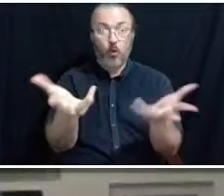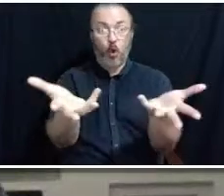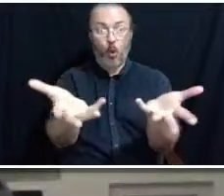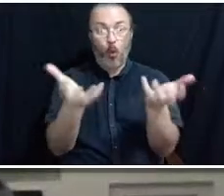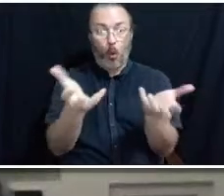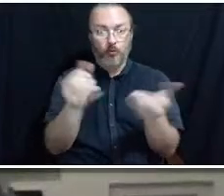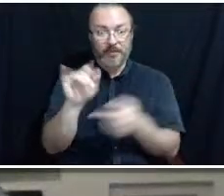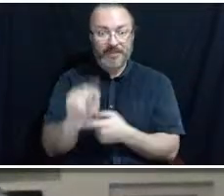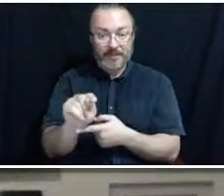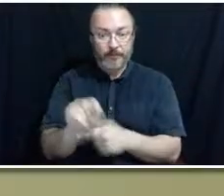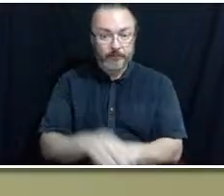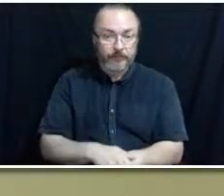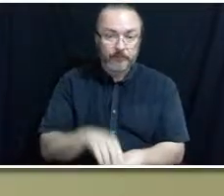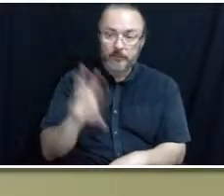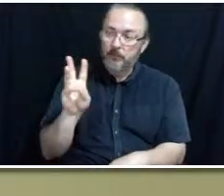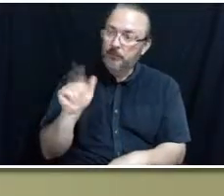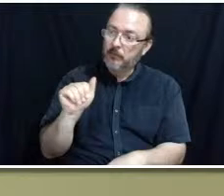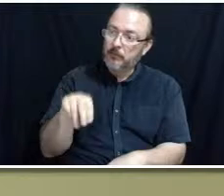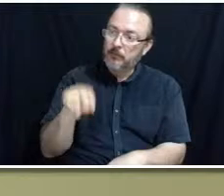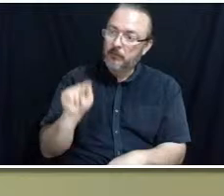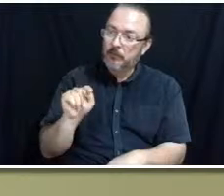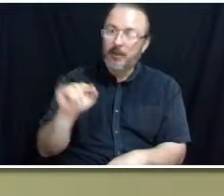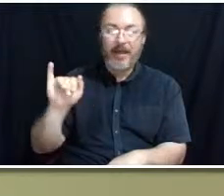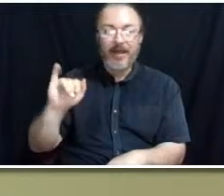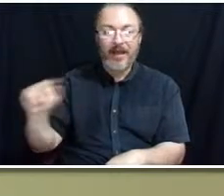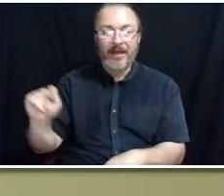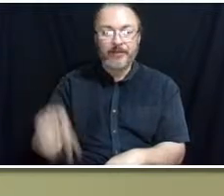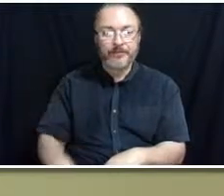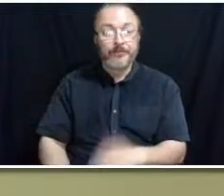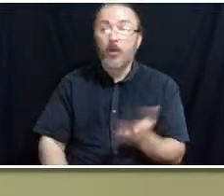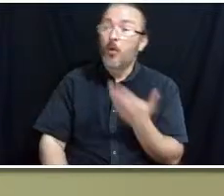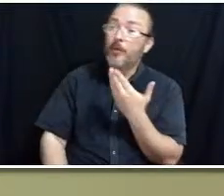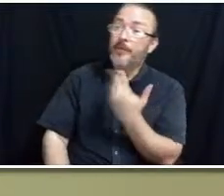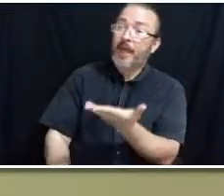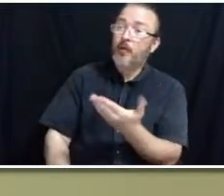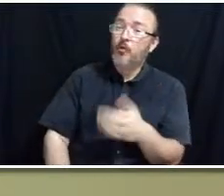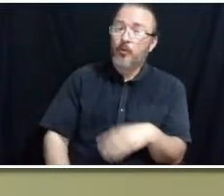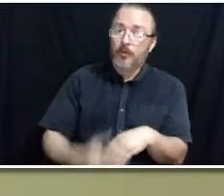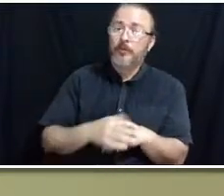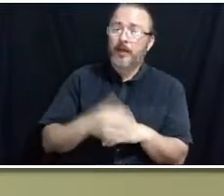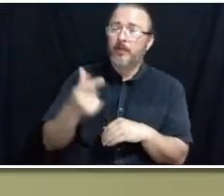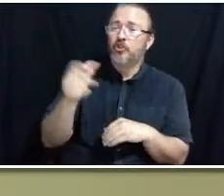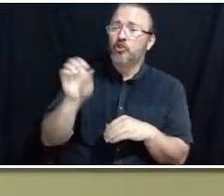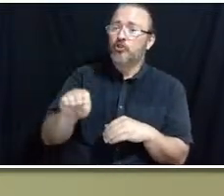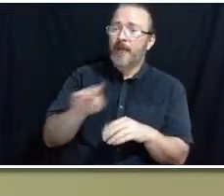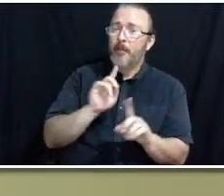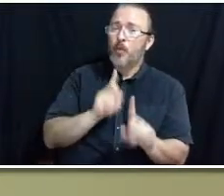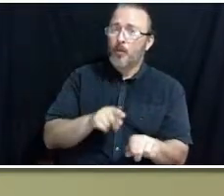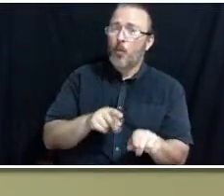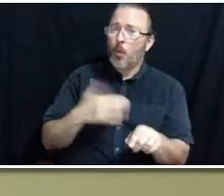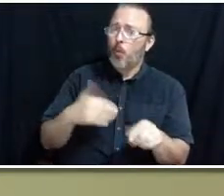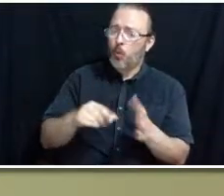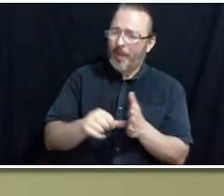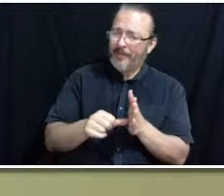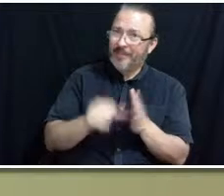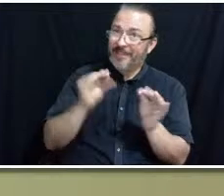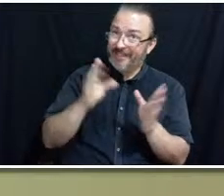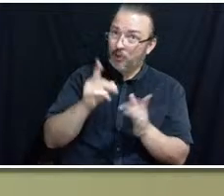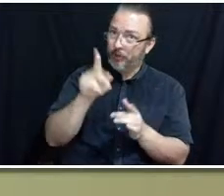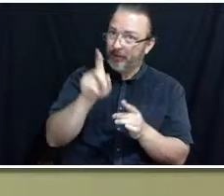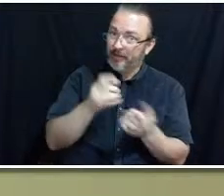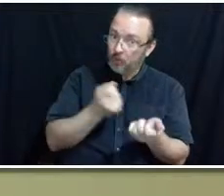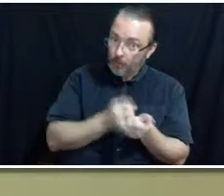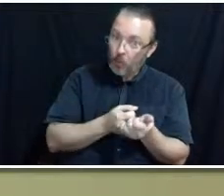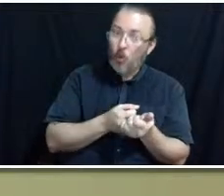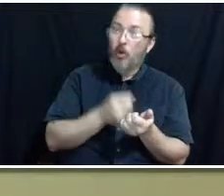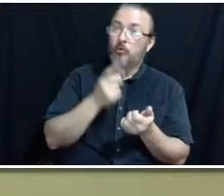l'inclusion. Merci beaucoup, Marc. Le rapport GEM souligne que les enseignants ont besoin de soutien et de formation pour enseigner dans